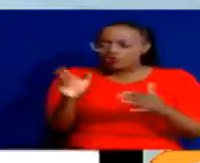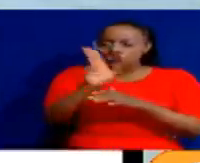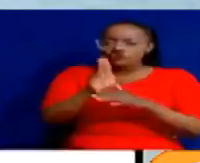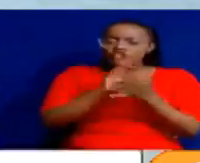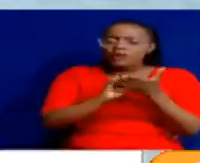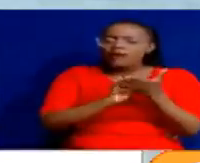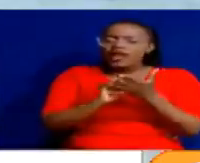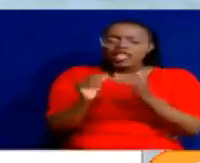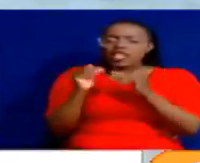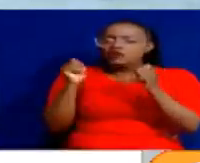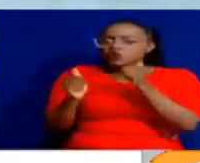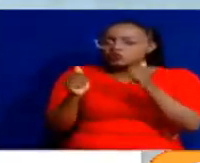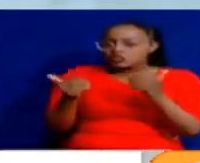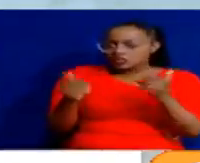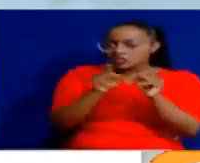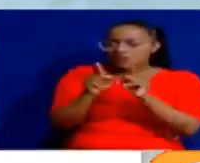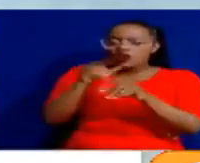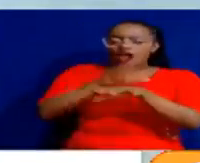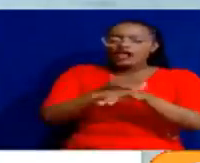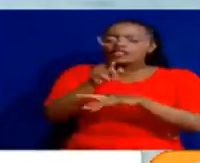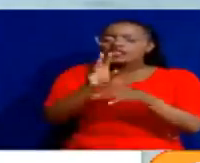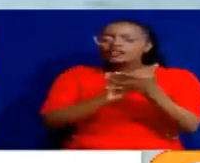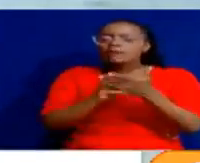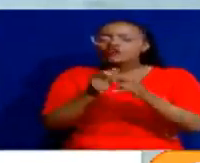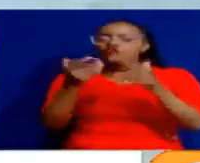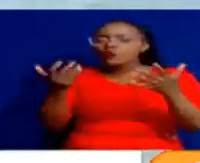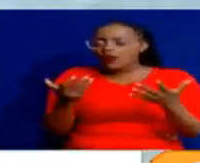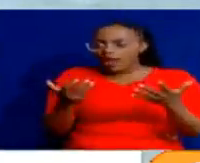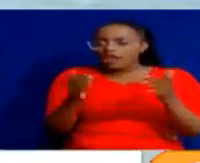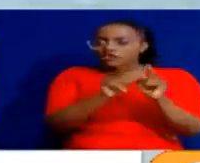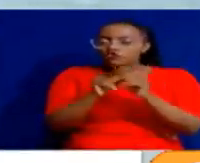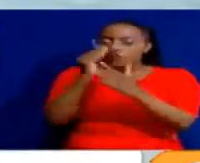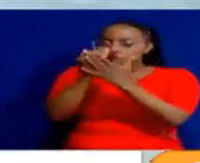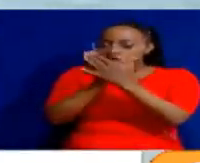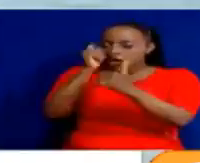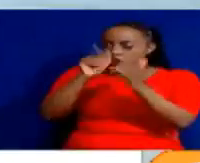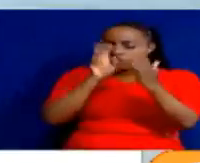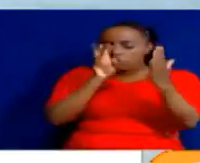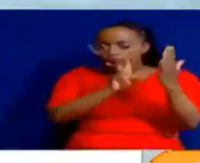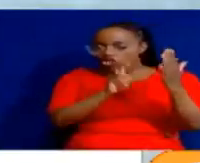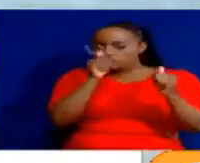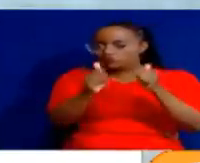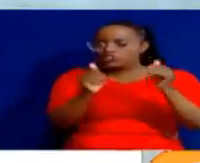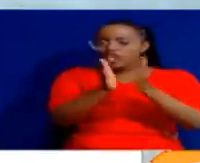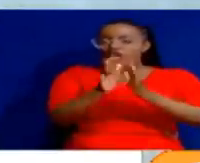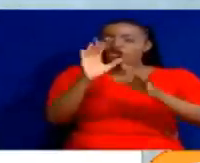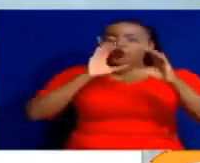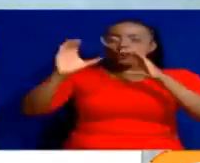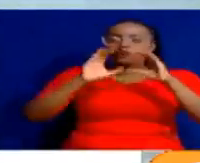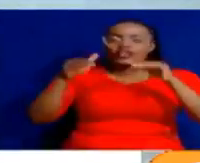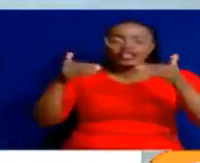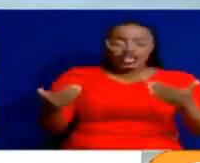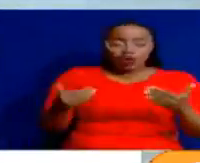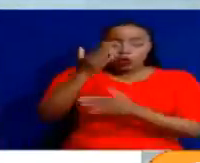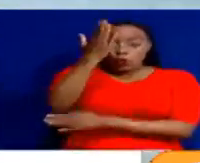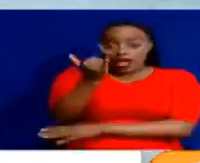anatumia bundles kiasi gani, na anazipata wapi, na ni program gani anaangalia, na anazungumza namna